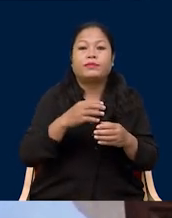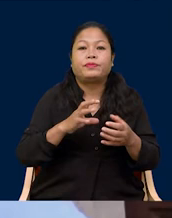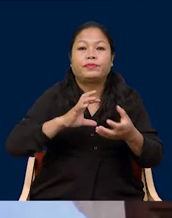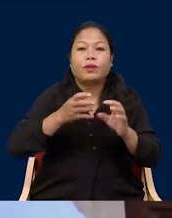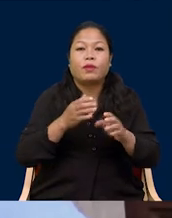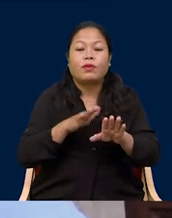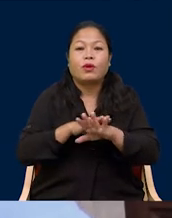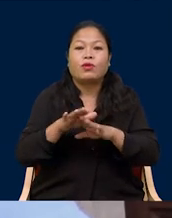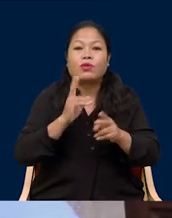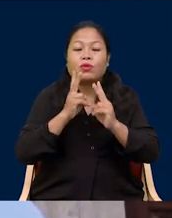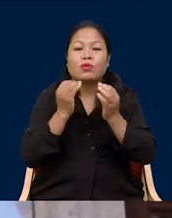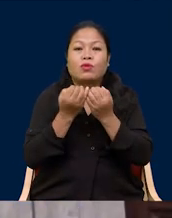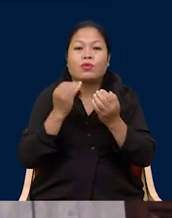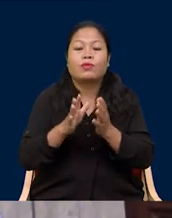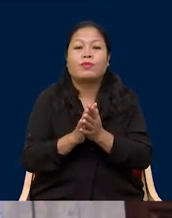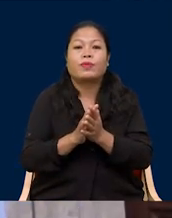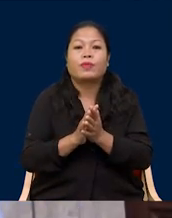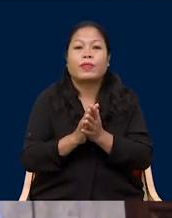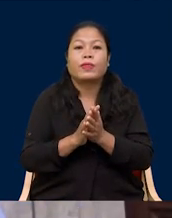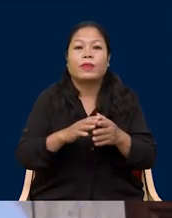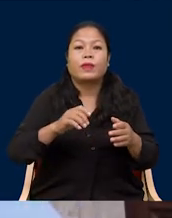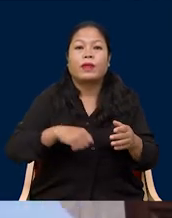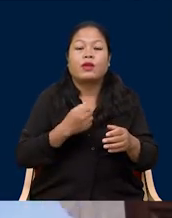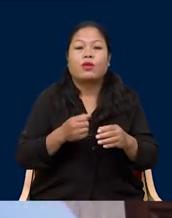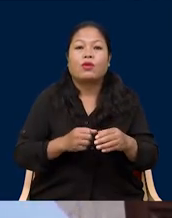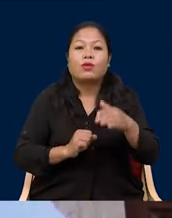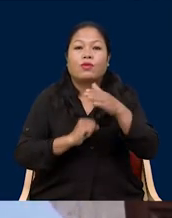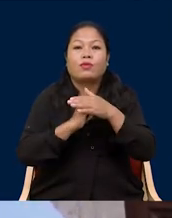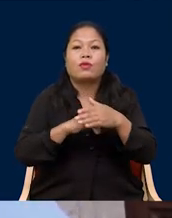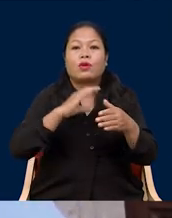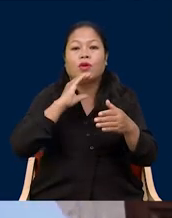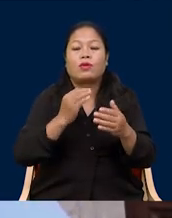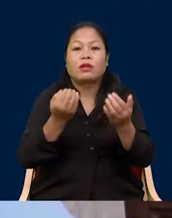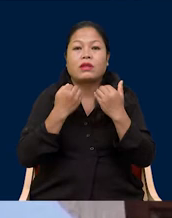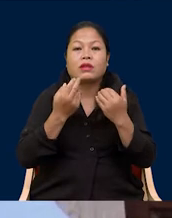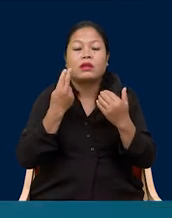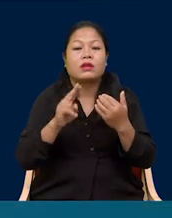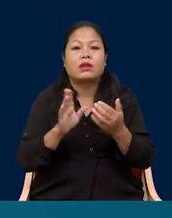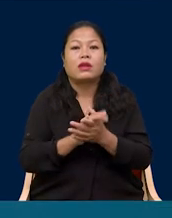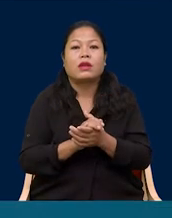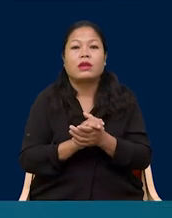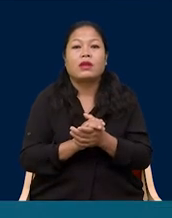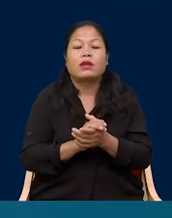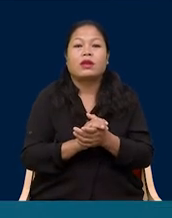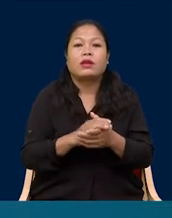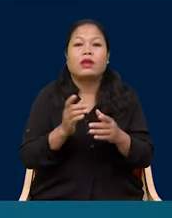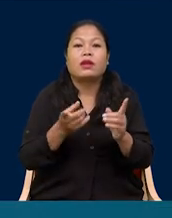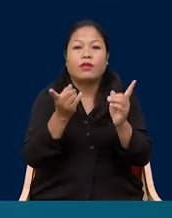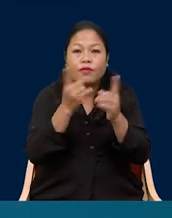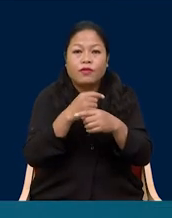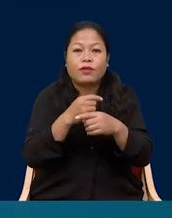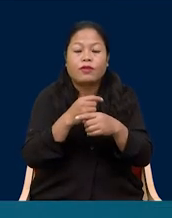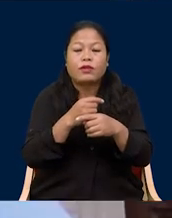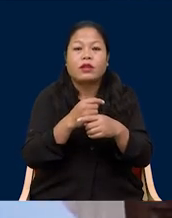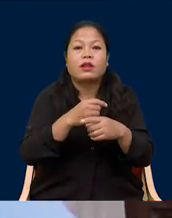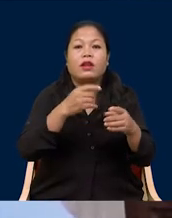कुराहरू गरिरहेको छौँ। त्यसले गर्दा इन्डिभिजुअल रूपमा चाहिँ जुन प्रिन्सिपल हामीले युवाकालदेखि नै सिकेर आएको छ होइन रिसाइकल